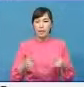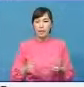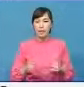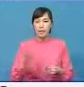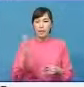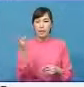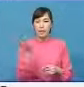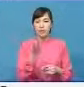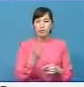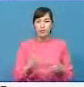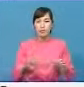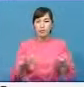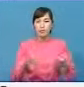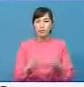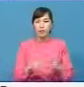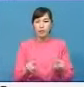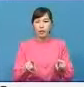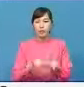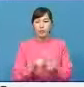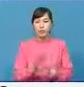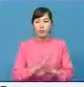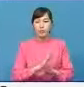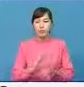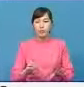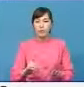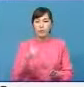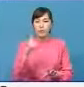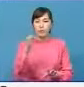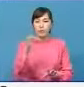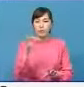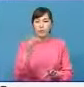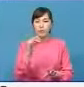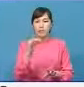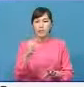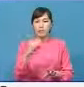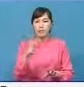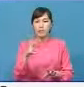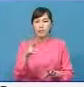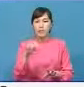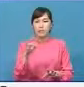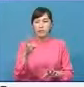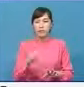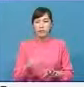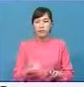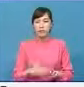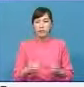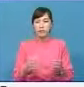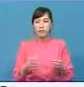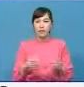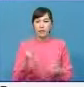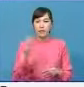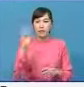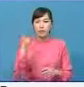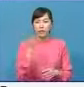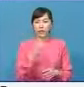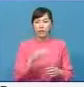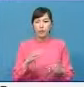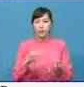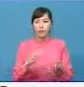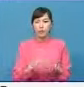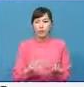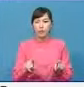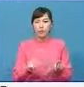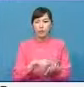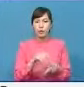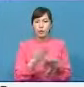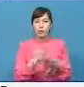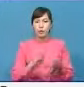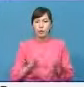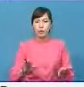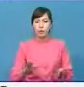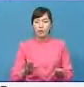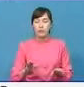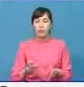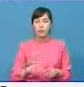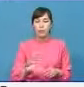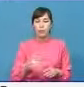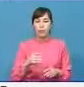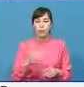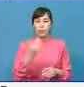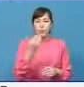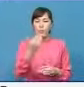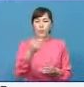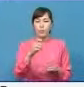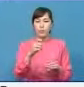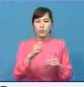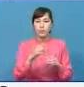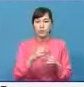еді. Христиан секілді басқа діндегілерге ұқсаудан қайтарған еді, оларға біз ұқсамаймыз деген еді. Енді олардың кейбір сөздерін алып кететін